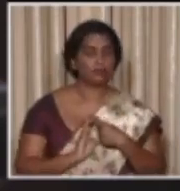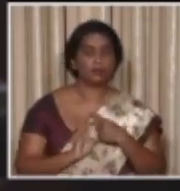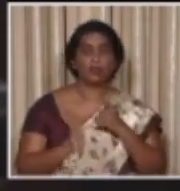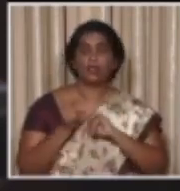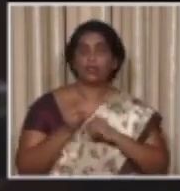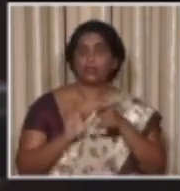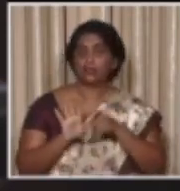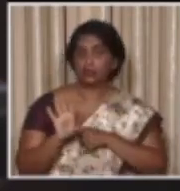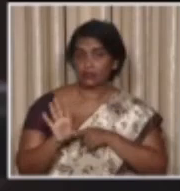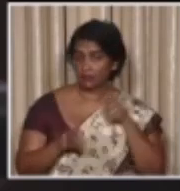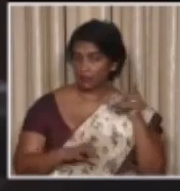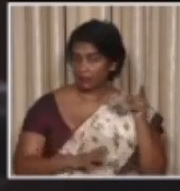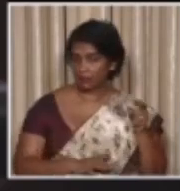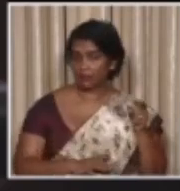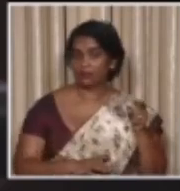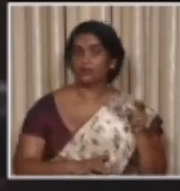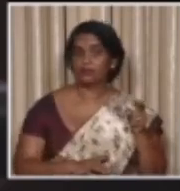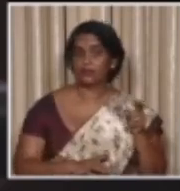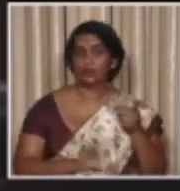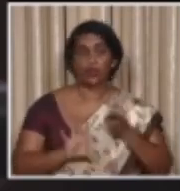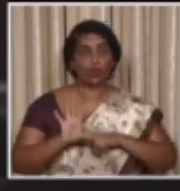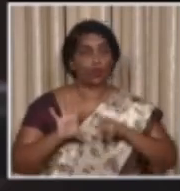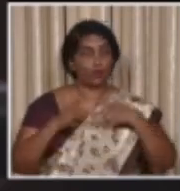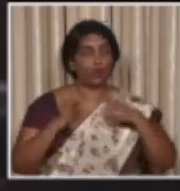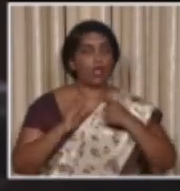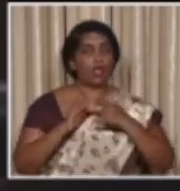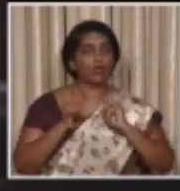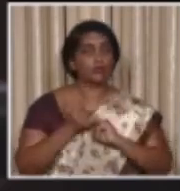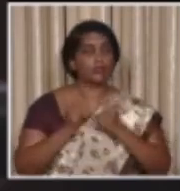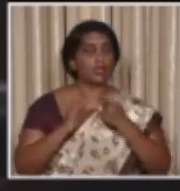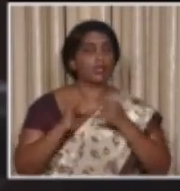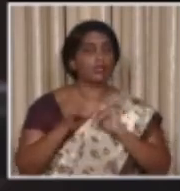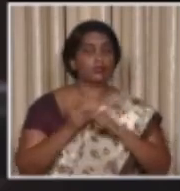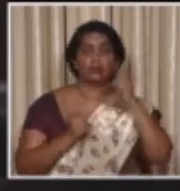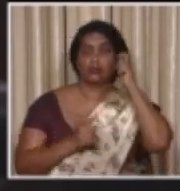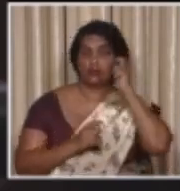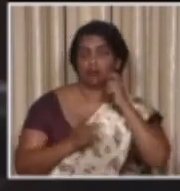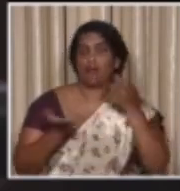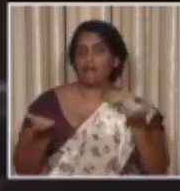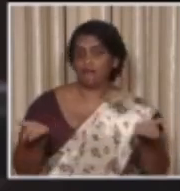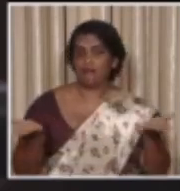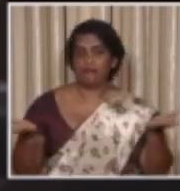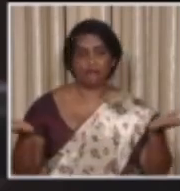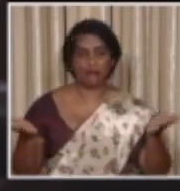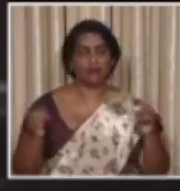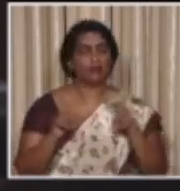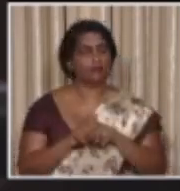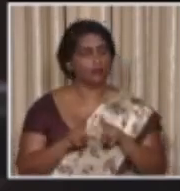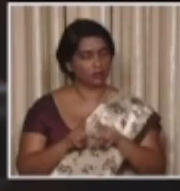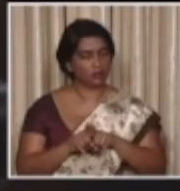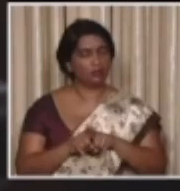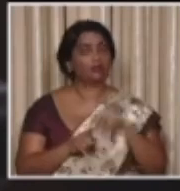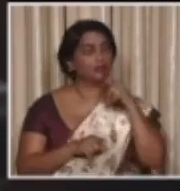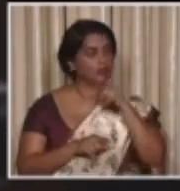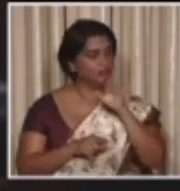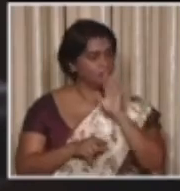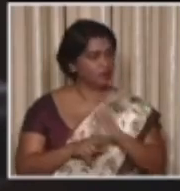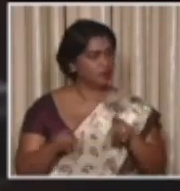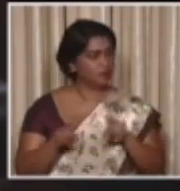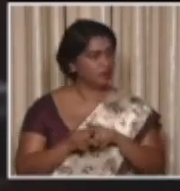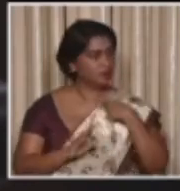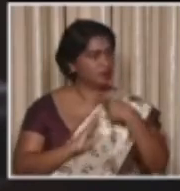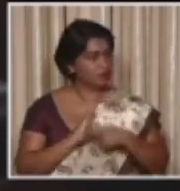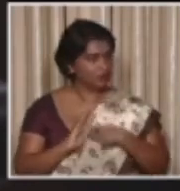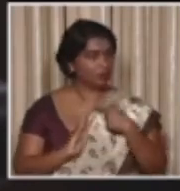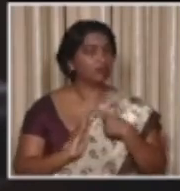சிரியாவிலே பயிற்சி பெற்ற ISIS பயங்கரவாதிகள் இருக்கின்றார்கள், அவை நாட்டுக்கு அச்சுறுத்தல் இருக்கின்றது, எந்த நேரத்திலும் ஒரு